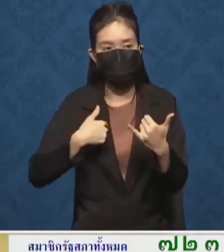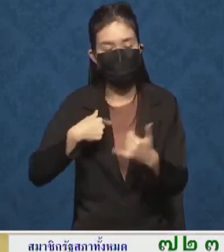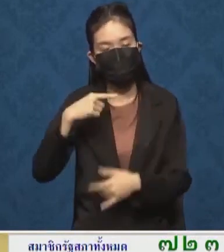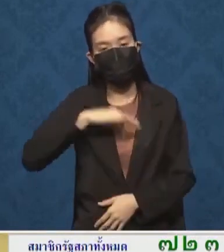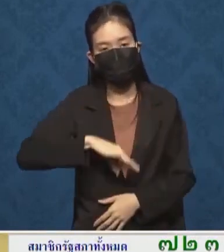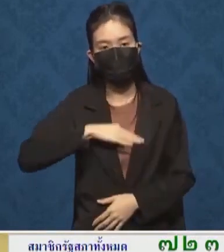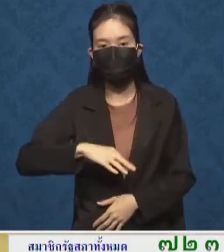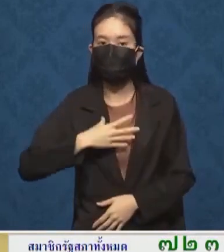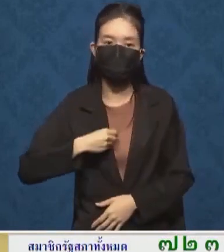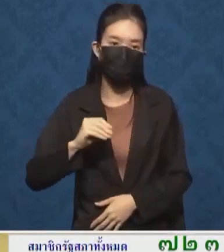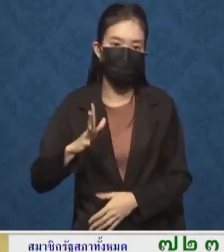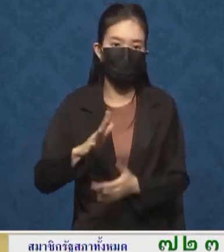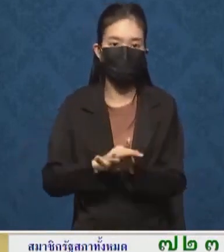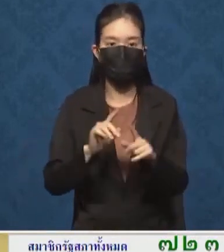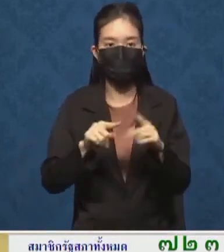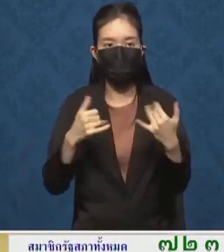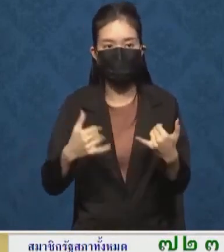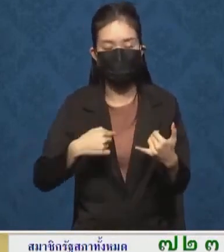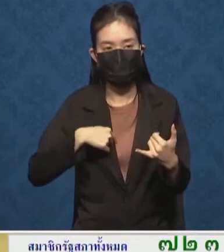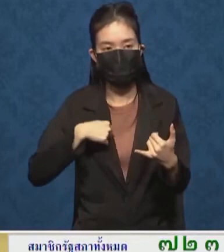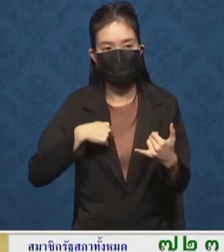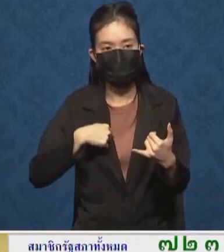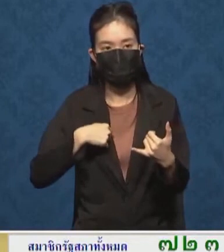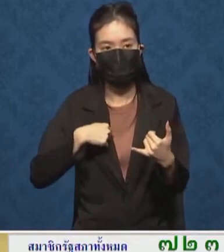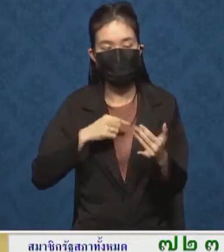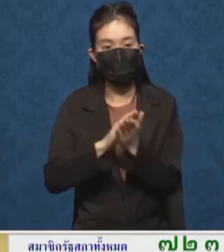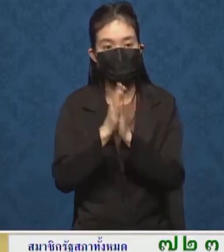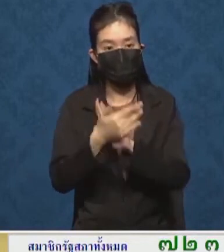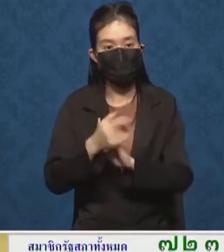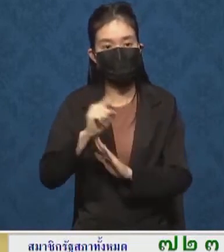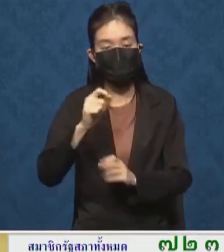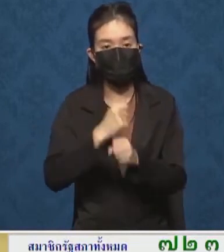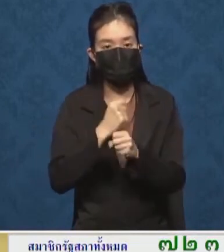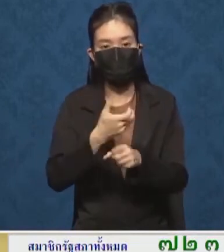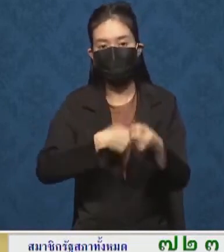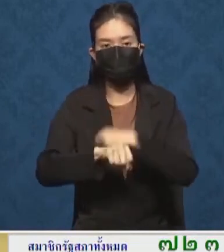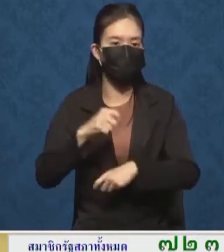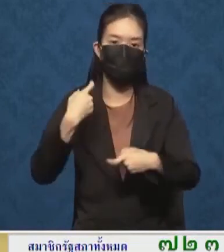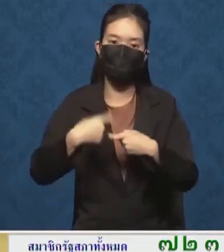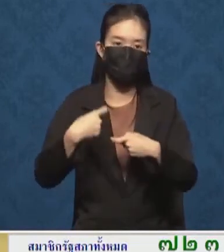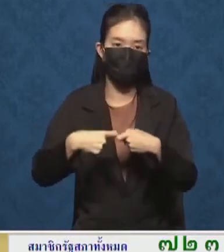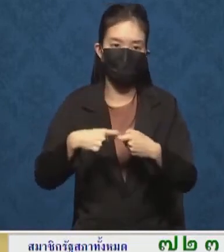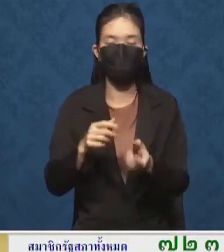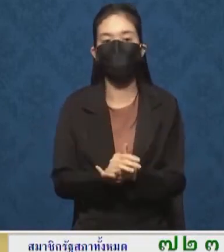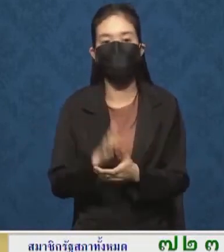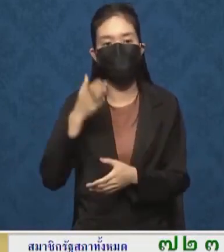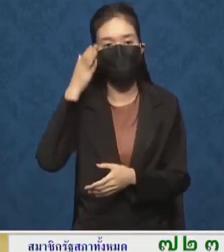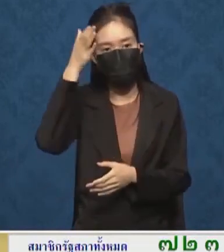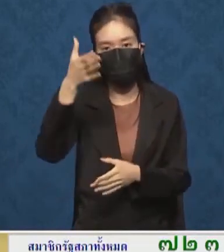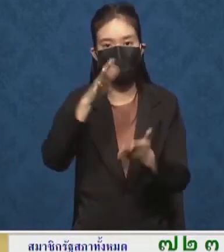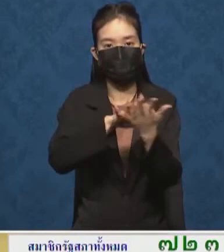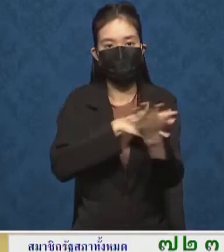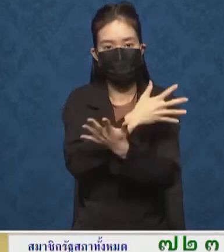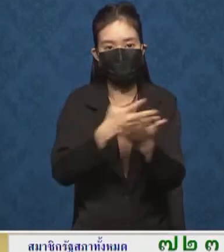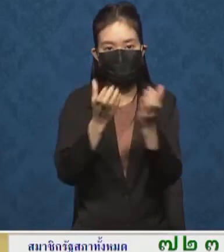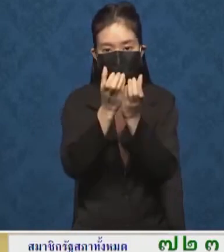อบธรรมยังไม่สามารถนำไปปฏิบัติไม่สามารถนำไปสู่การปฏิบัติที่แท้จริงได้แล้วนะครับสุดท้ายแล้วแผนเหล่านี้มันมีไว้